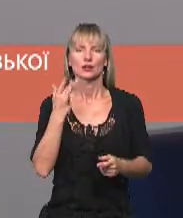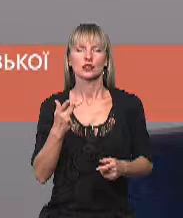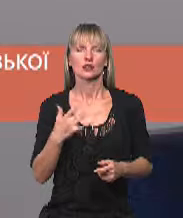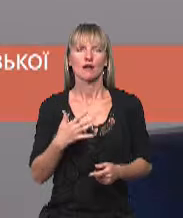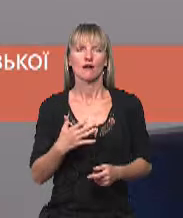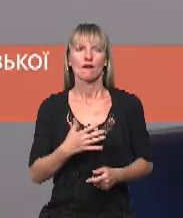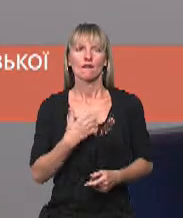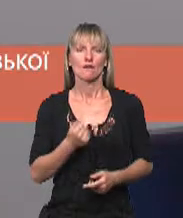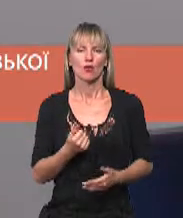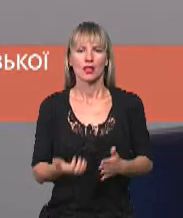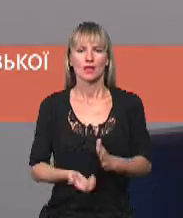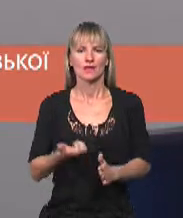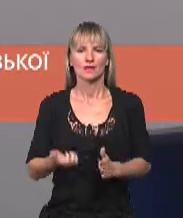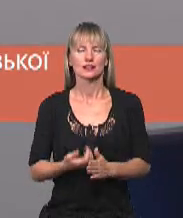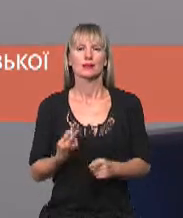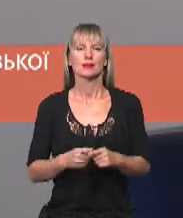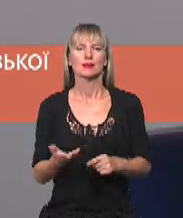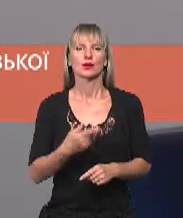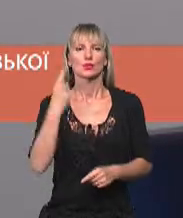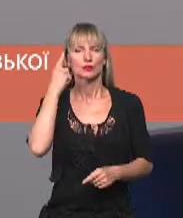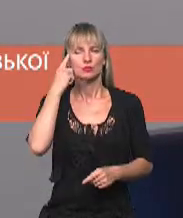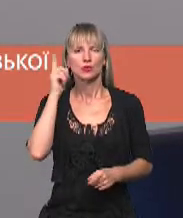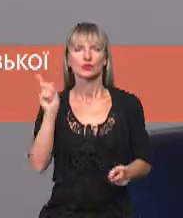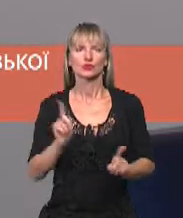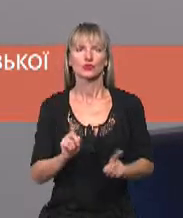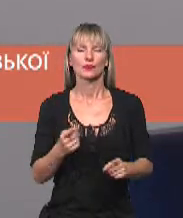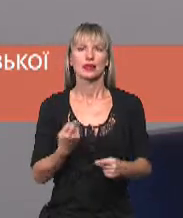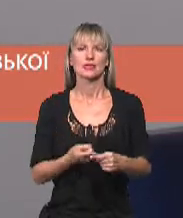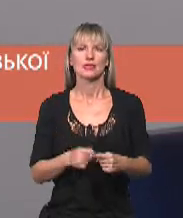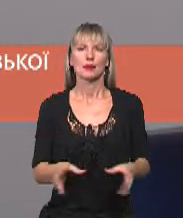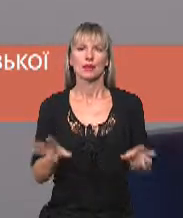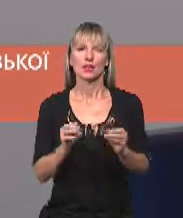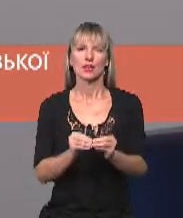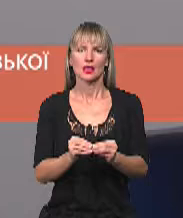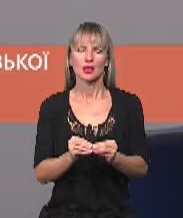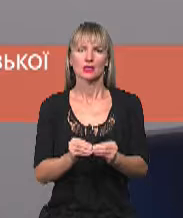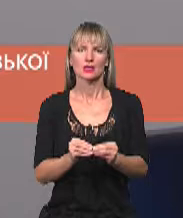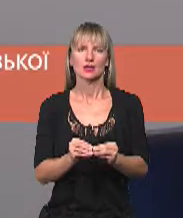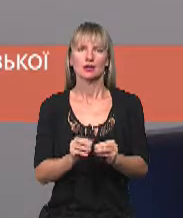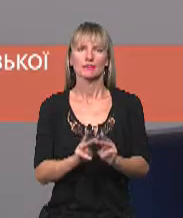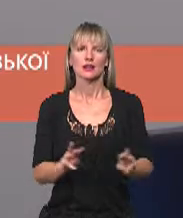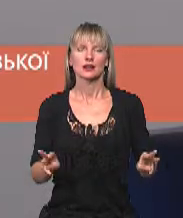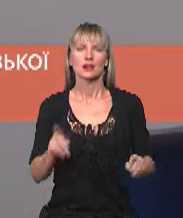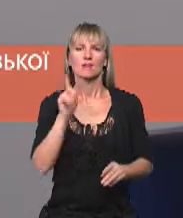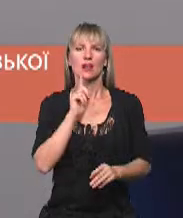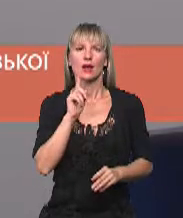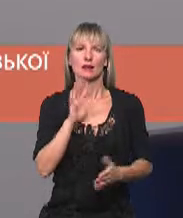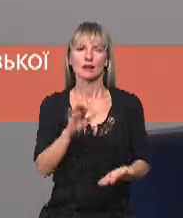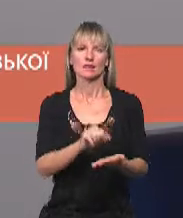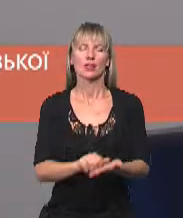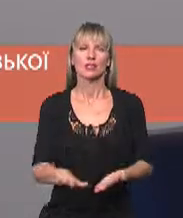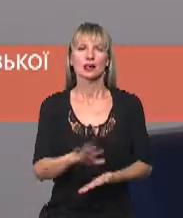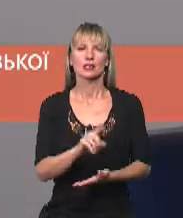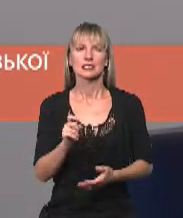не вистачило. Тобто ми дуже сподіваємося, що оце поєднання Міністерства тимчасово окупованих територій